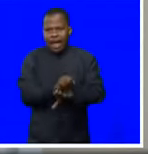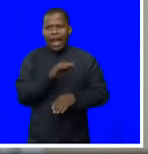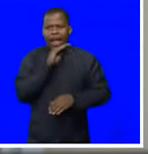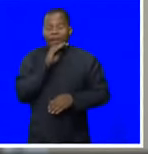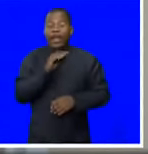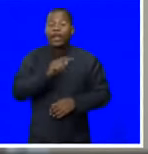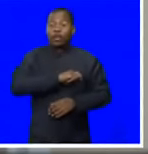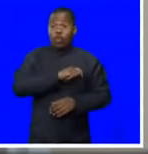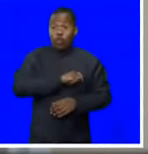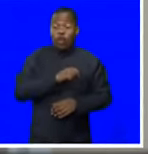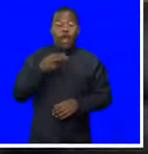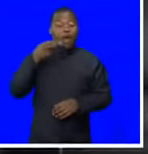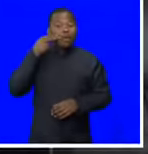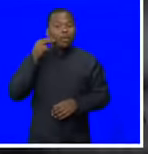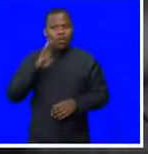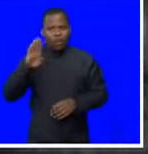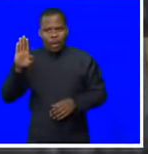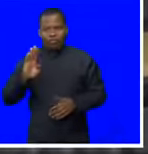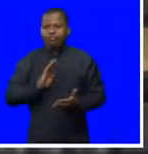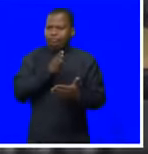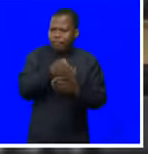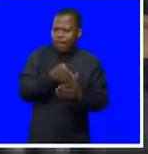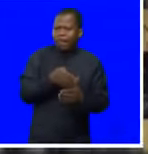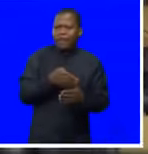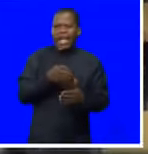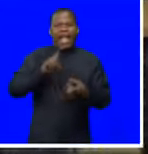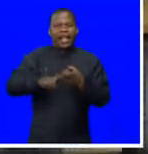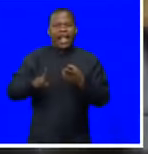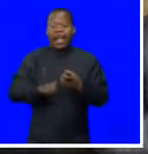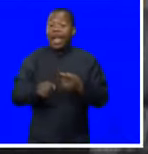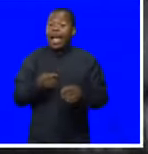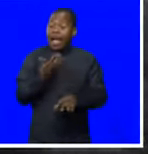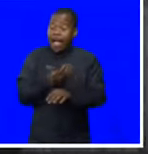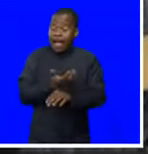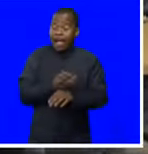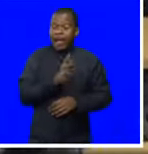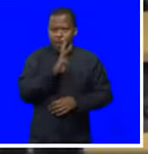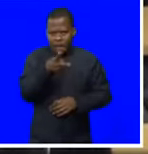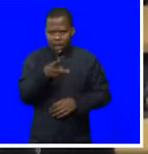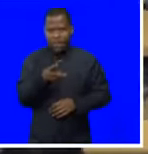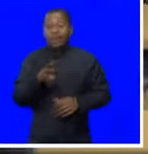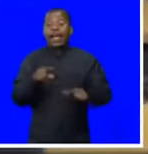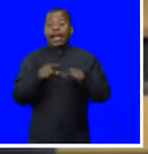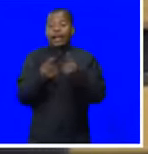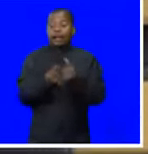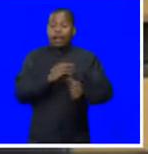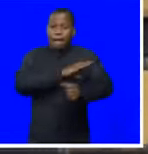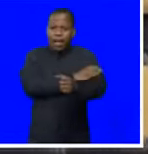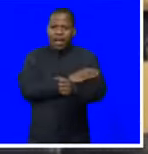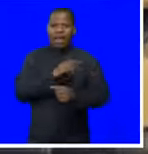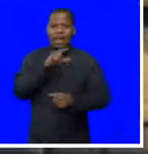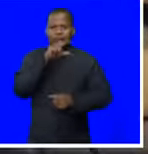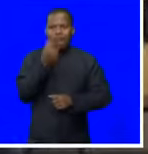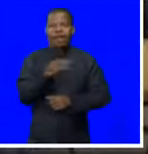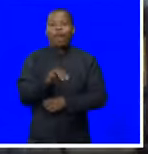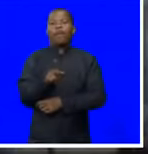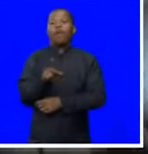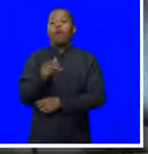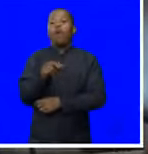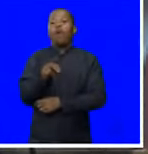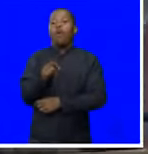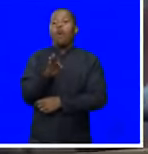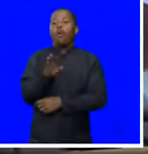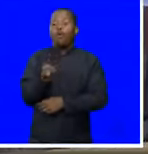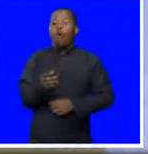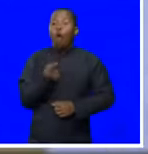ke le president siyokulwa. Captain Lindo Mkhonda uthi wonke umdlali ekhethelweni lesive uthi imisele kuthola imphumela